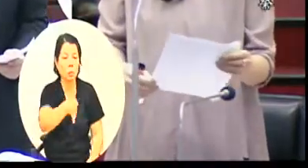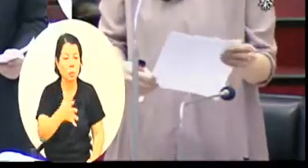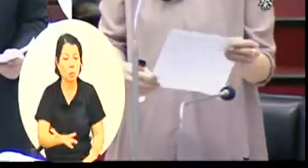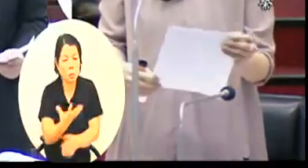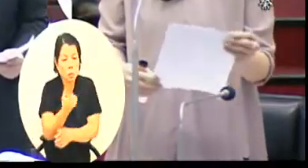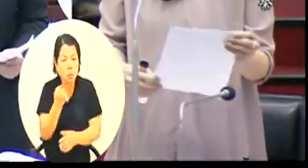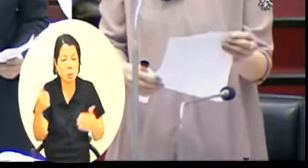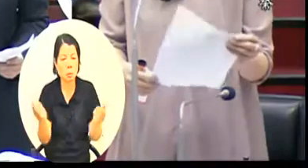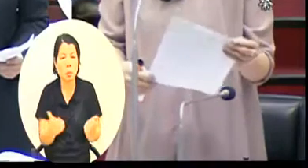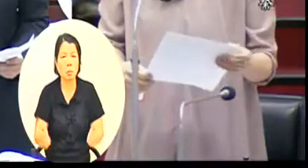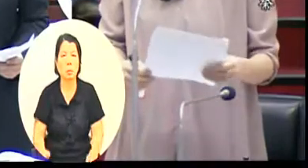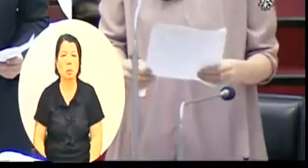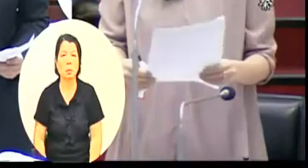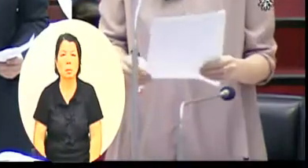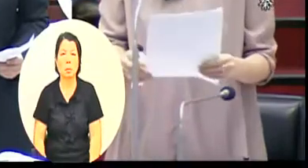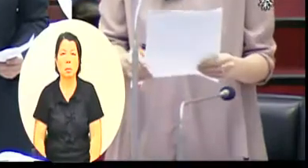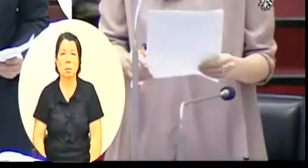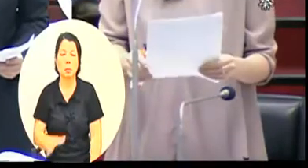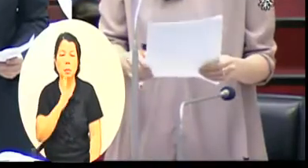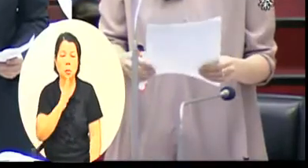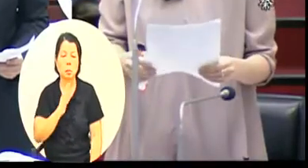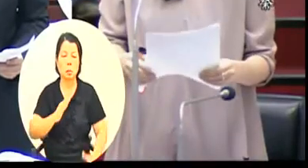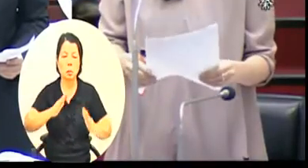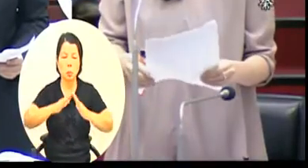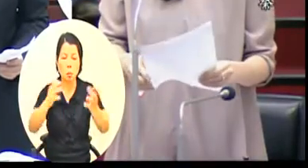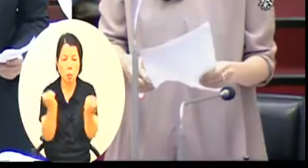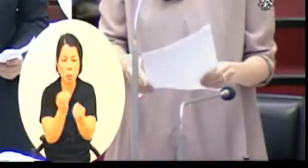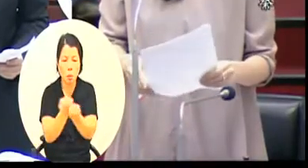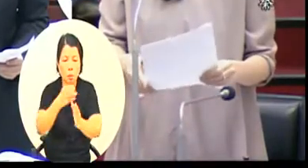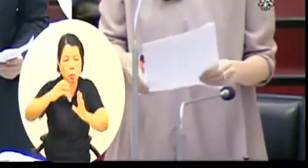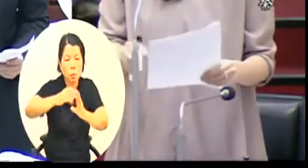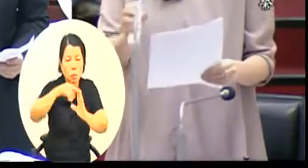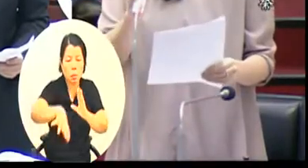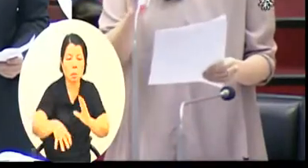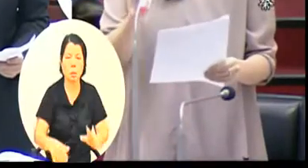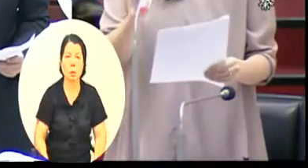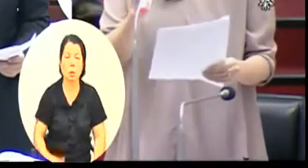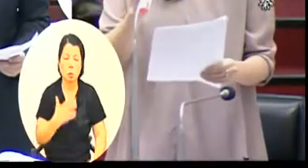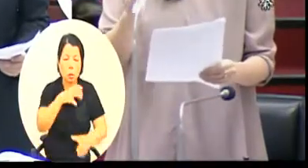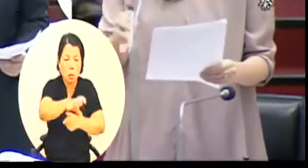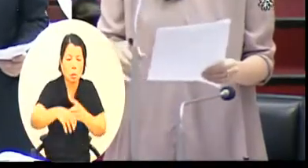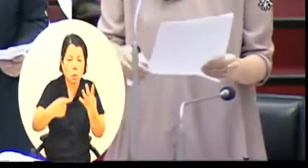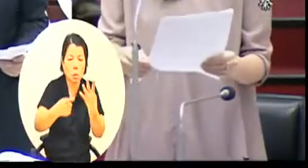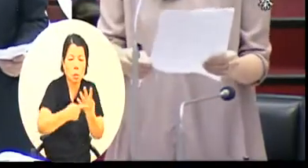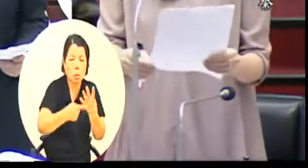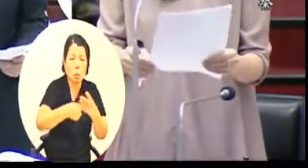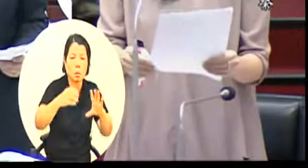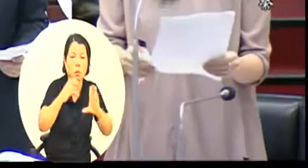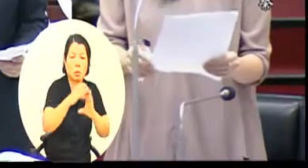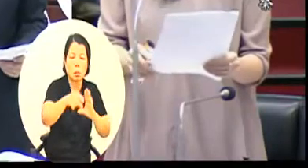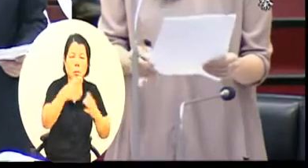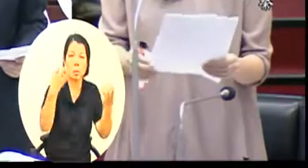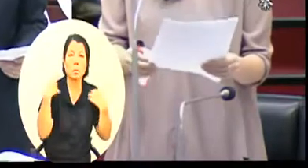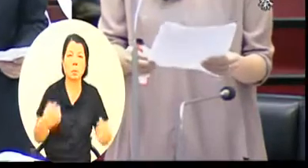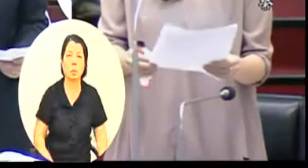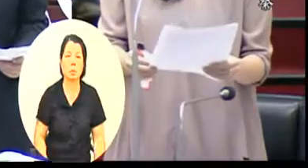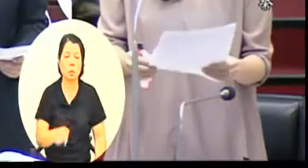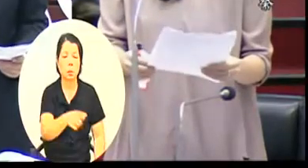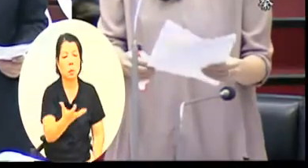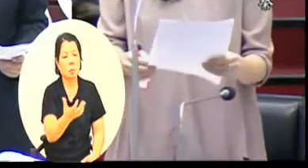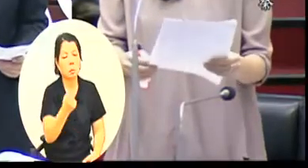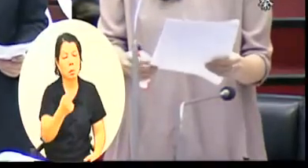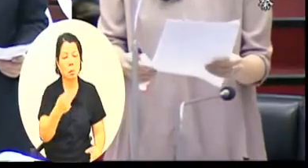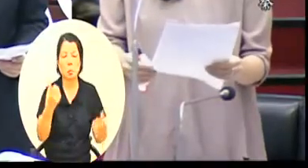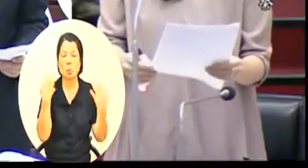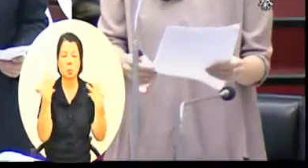问题是在我们的都发局里面还是农业局里面？那农业局说这样子他们的权责管不